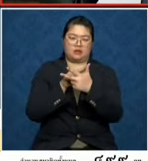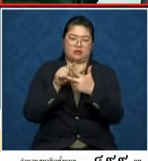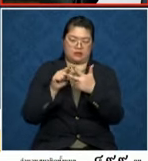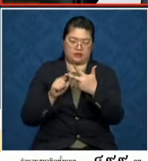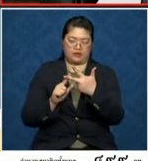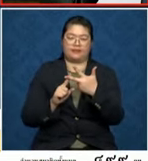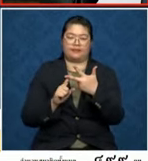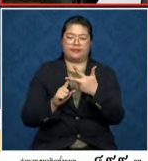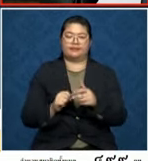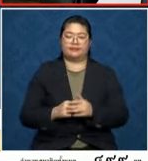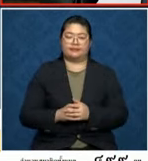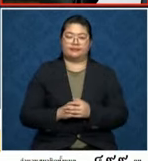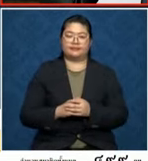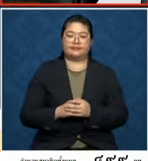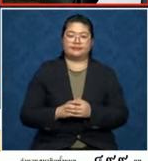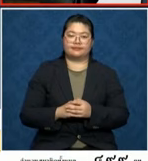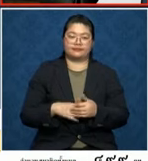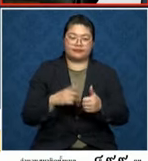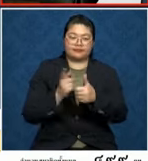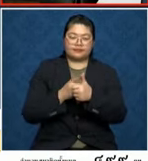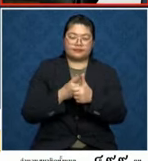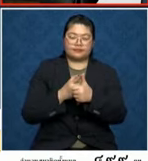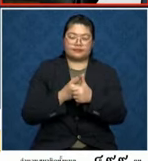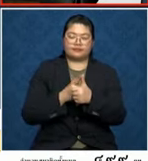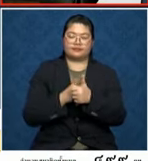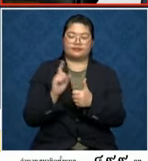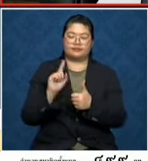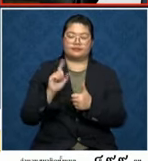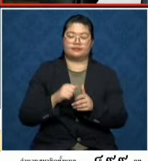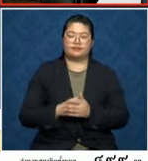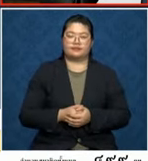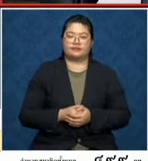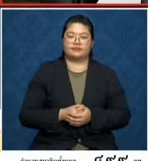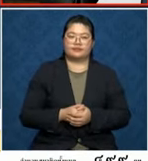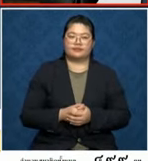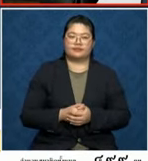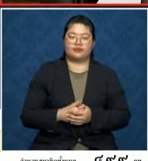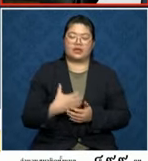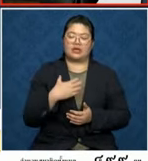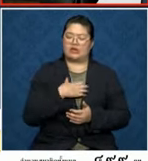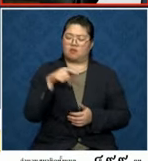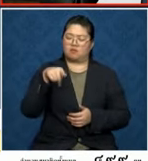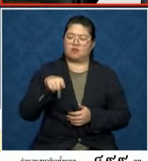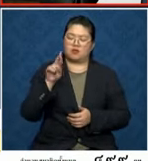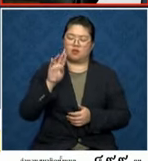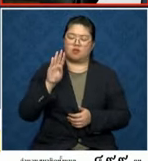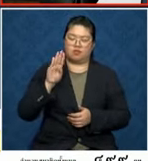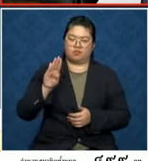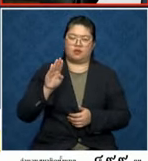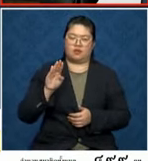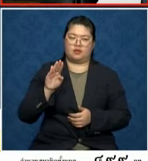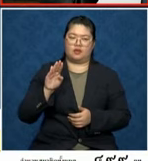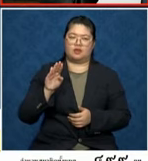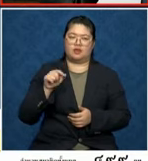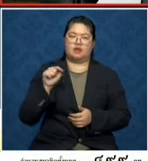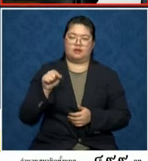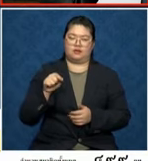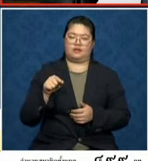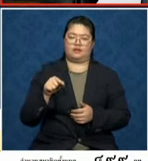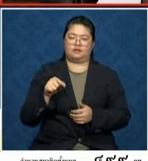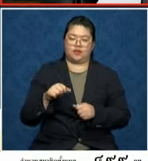ได้กล่าวไว้นะครับข้อแรกก็คือว่าอยากให้พรบ.ของครม.เนี่ยนะครับมี